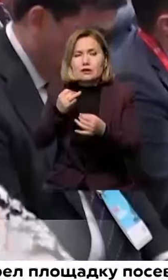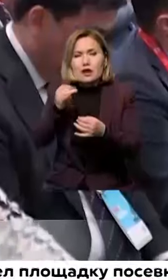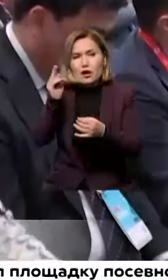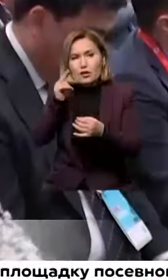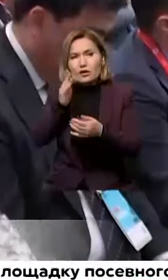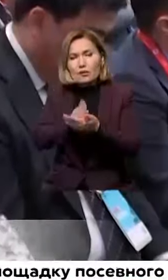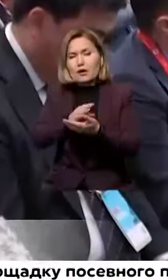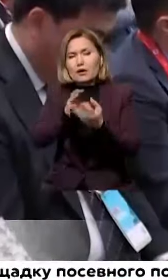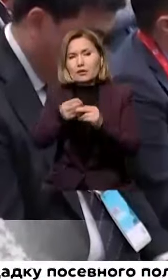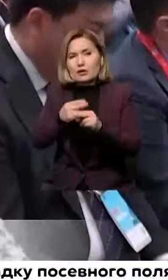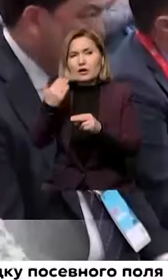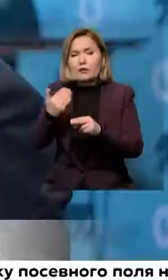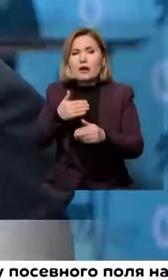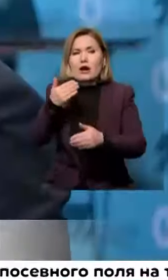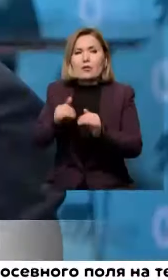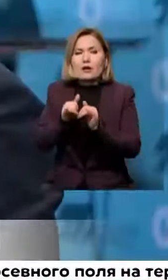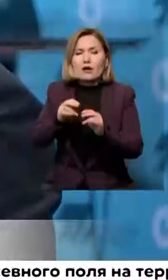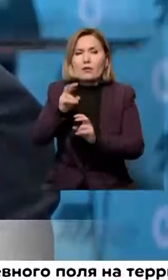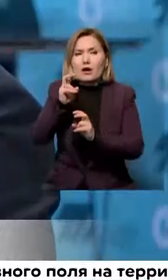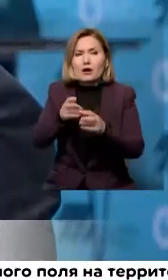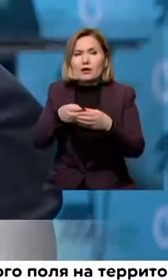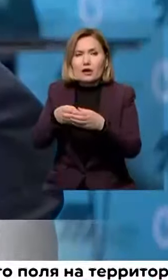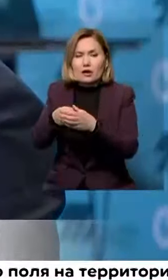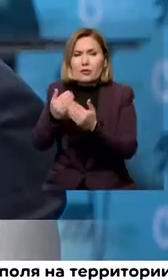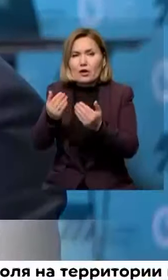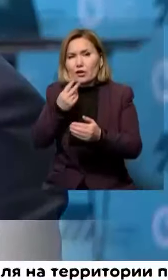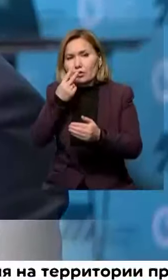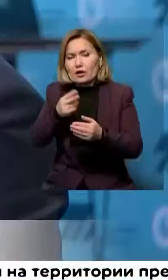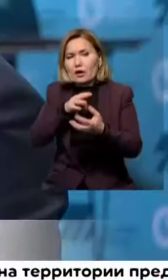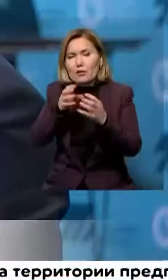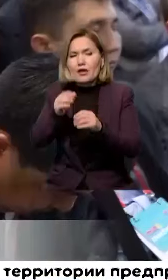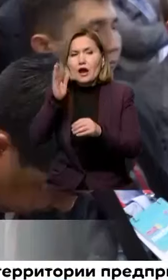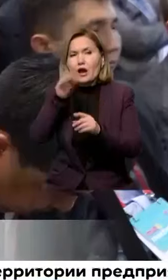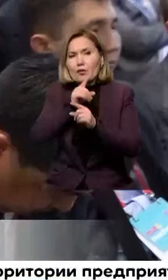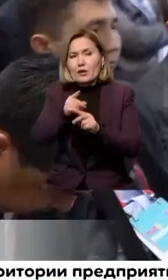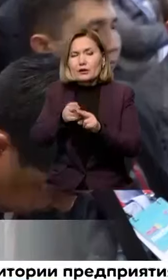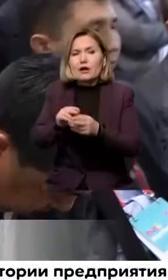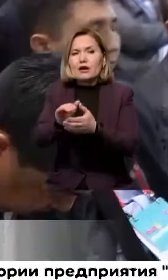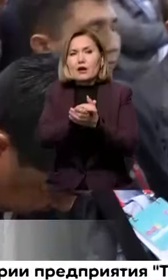Қазақ делегациясы форумда перспективті кәсіпорындардың стендтерін аралап, тараптар алдағы